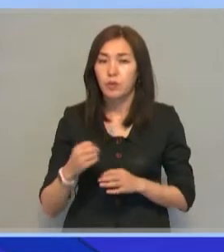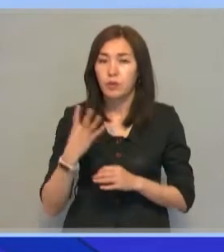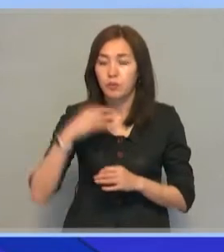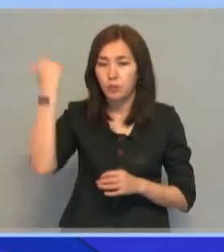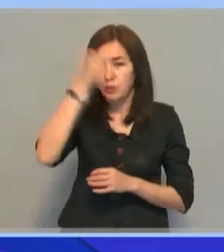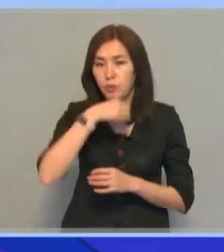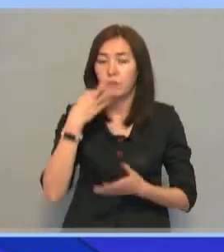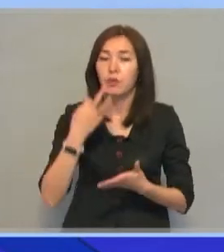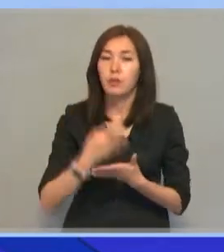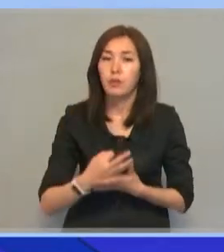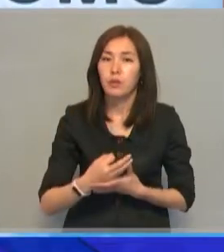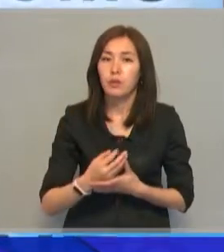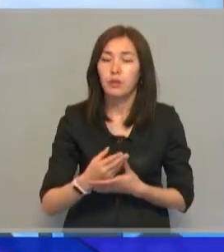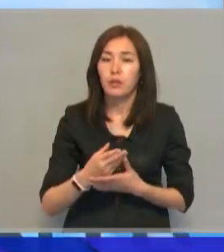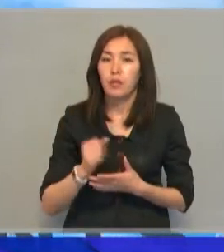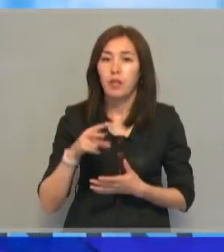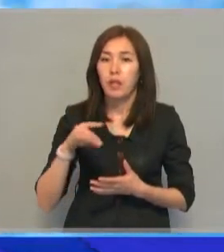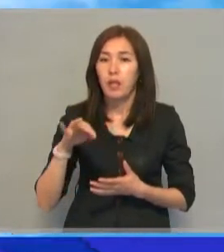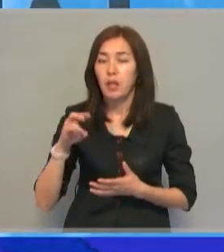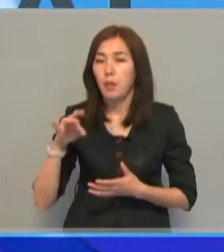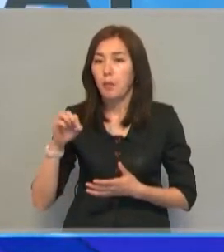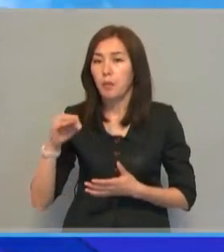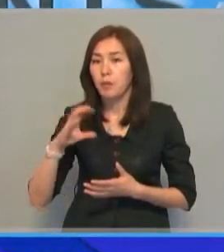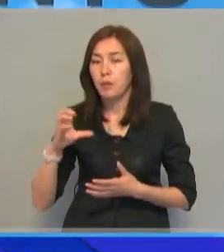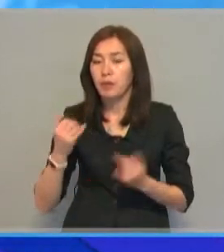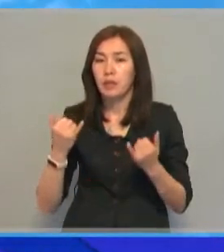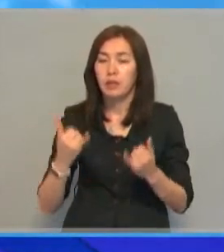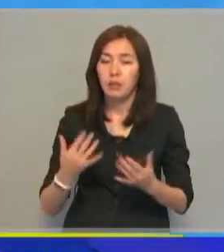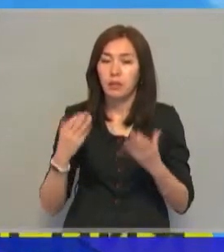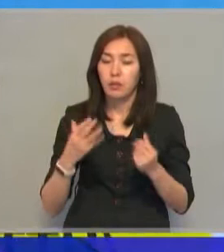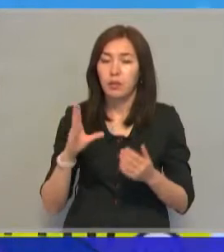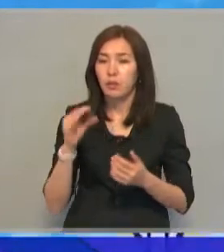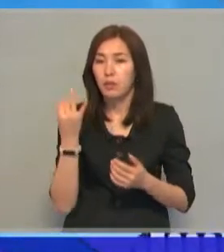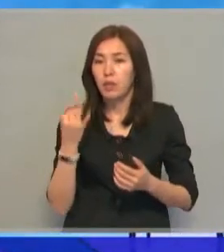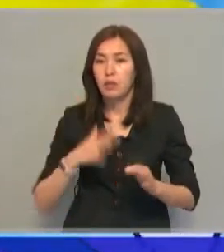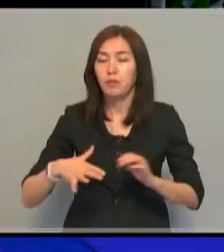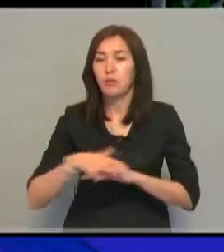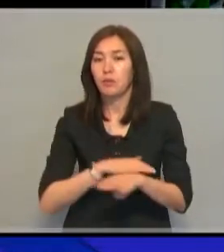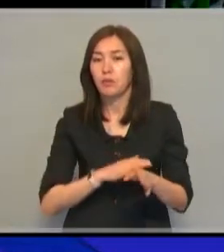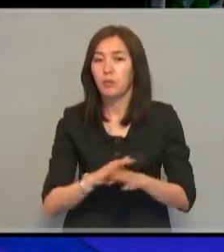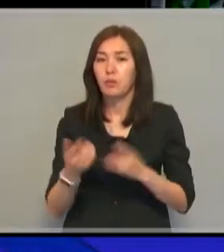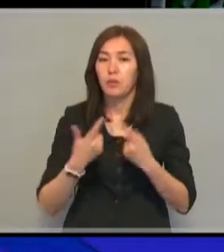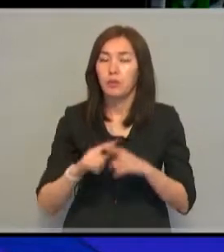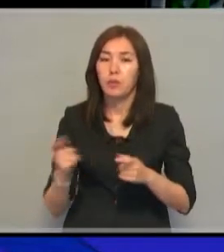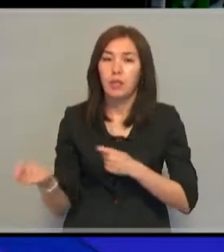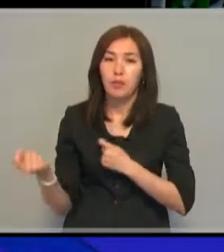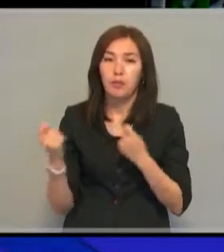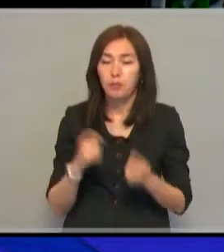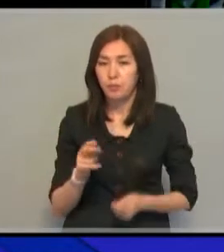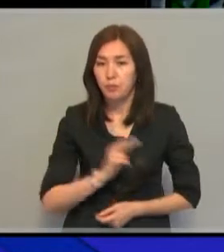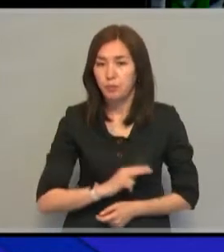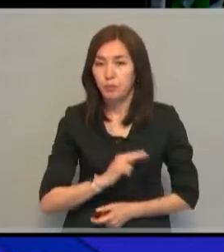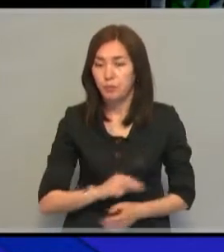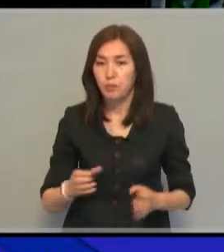14 жылдық тәжірибесі бар Digital Elements компаниясы. Дәл қазіргі таңда Тассай тұрғын алабына толығымен құрал жабдықтарын орнатқан жұмысшы